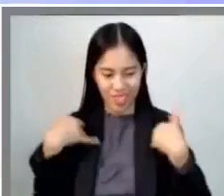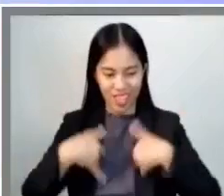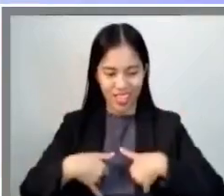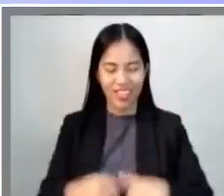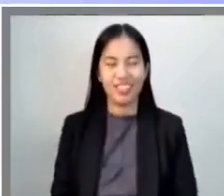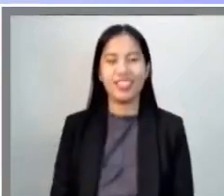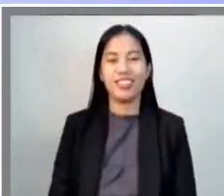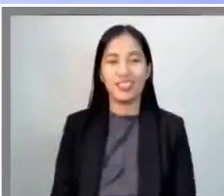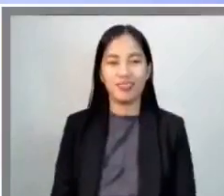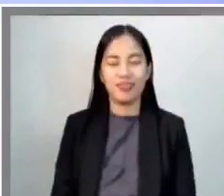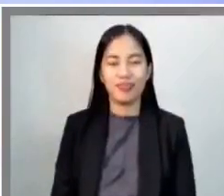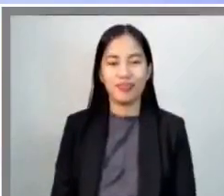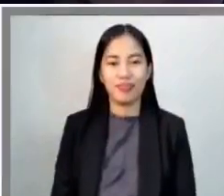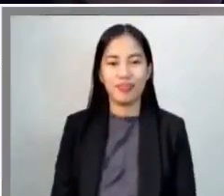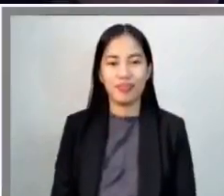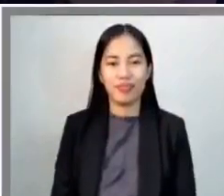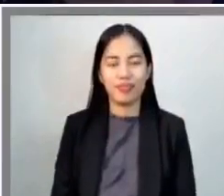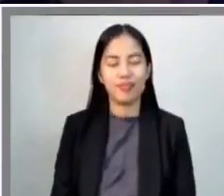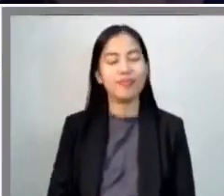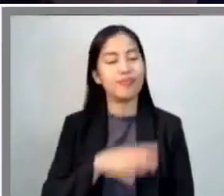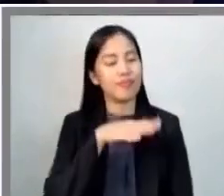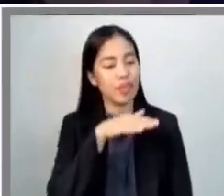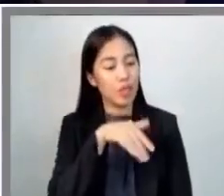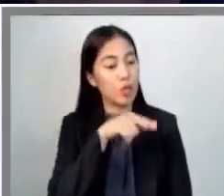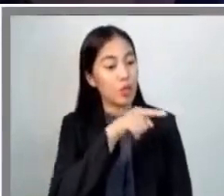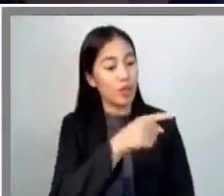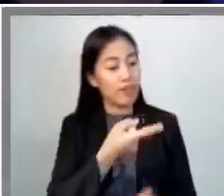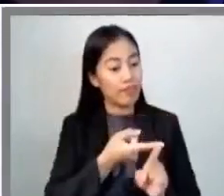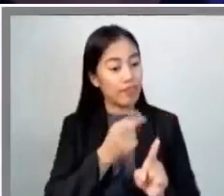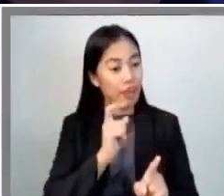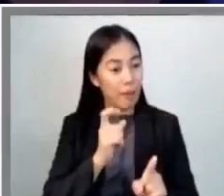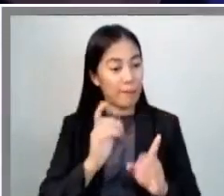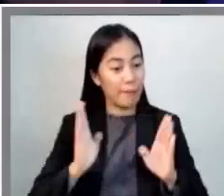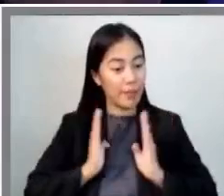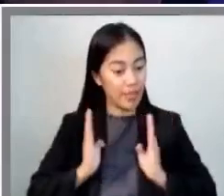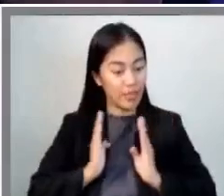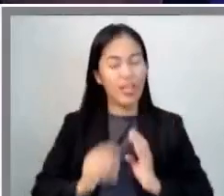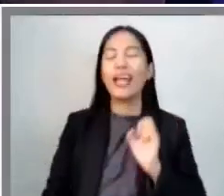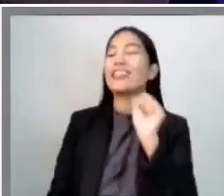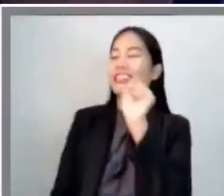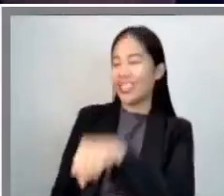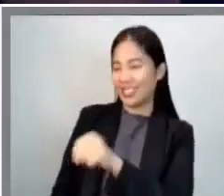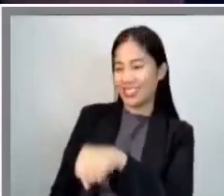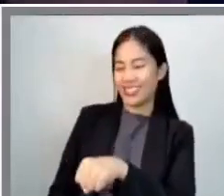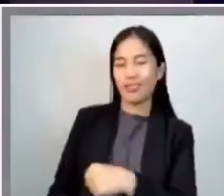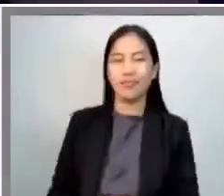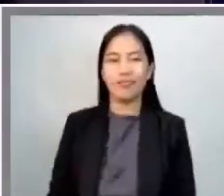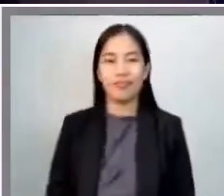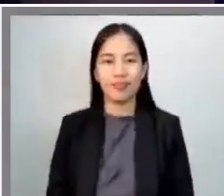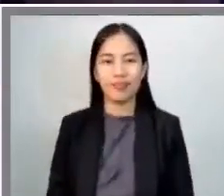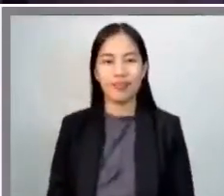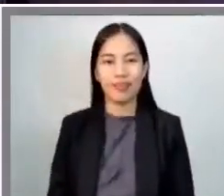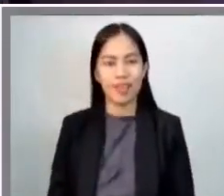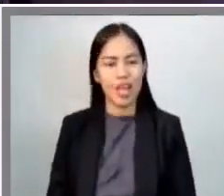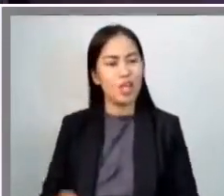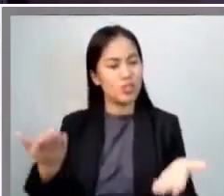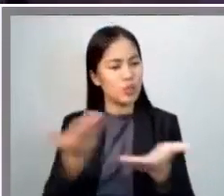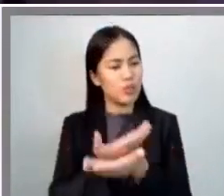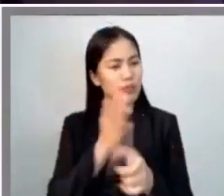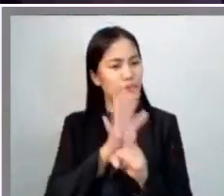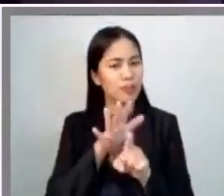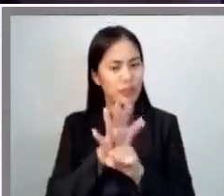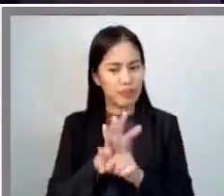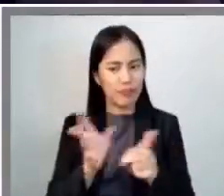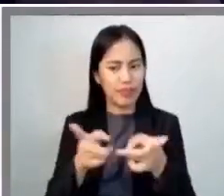eto ha, Katrina, di ba taga Baguio ka? Yes! At balita ko, bagong tourist attraction daw doon, meron tayong